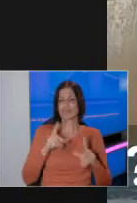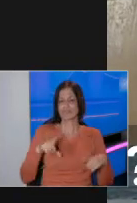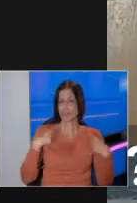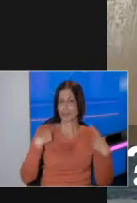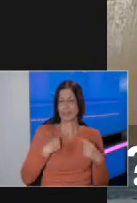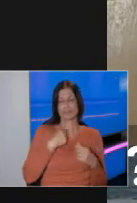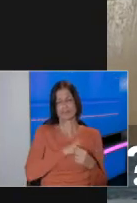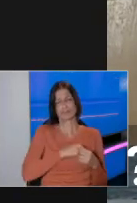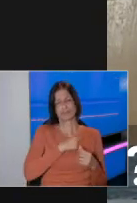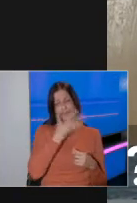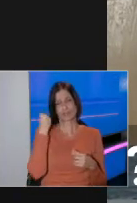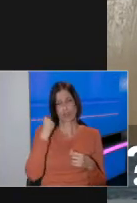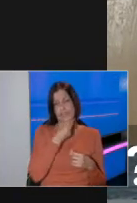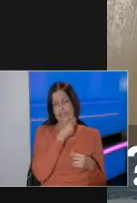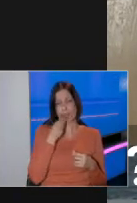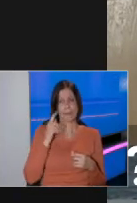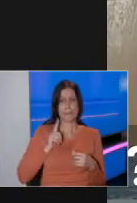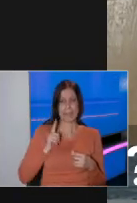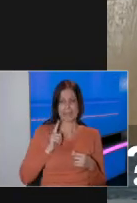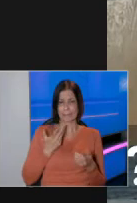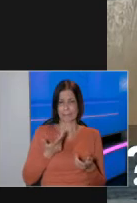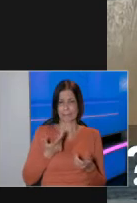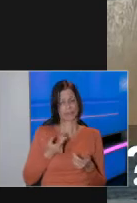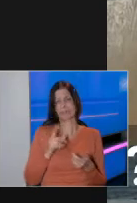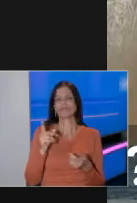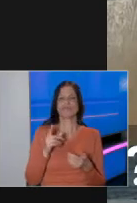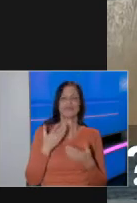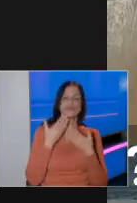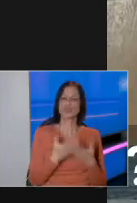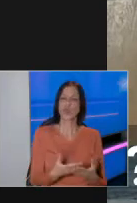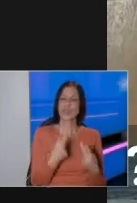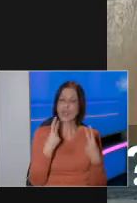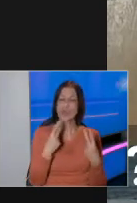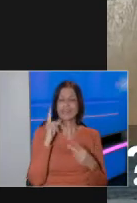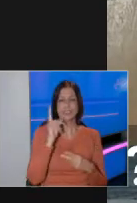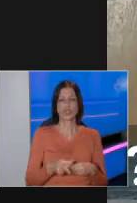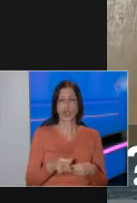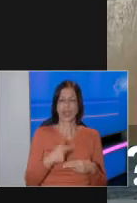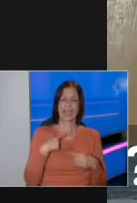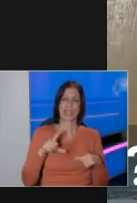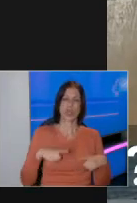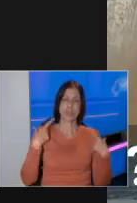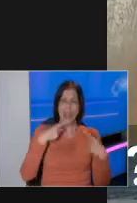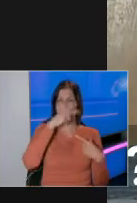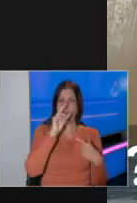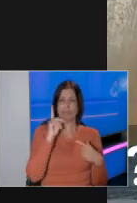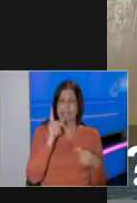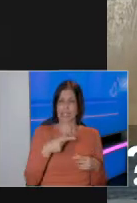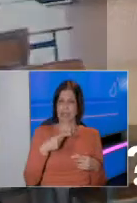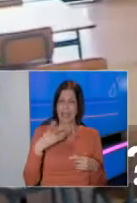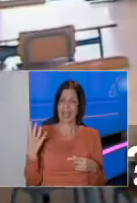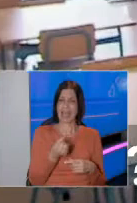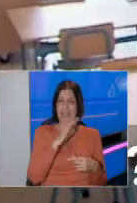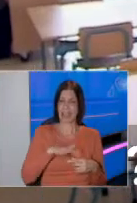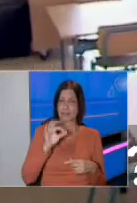לצערנו הרב שכחו את הצהרונים הפרטיים, שלא רק שהם שירות חיוני וצורך קיומי להורים שאמורים היום לאסוף את ילדיהם